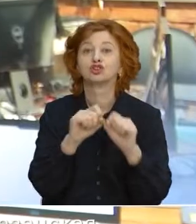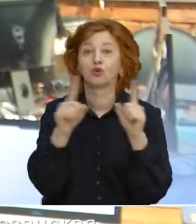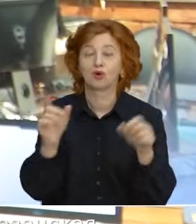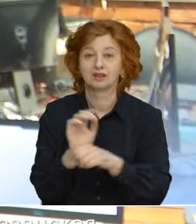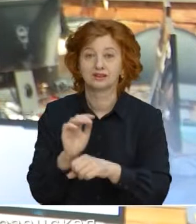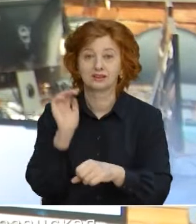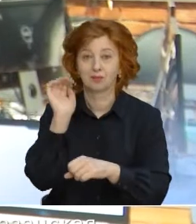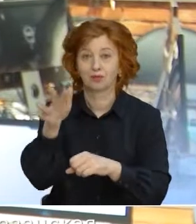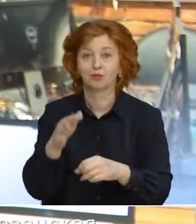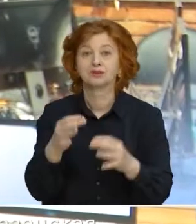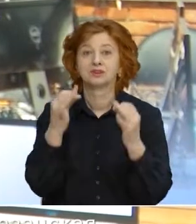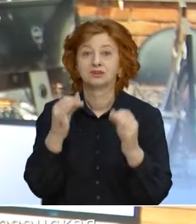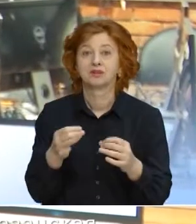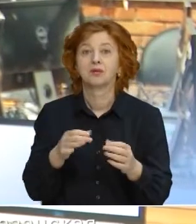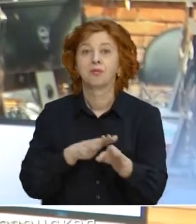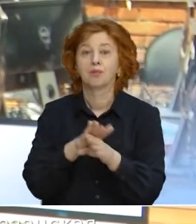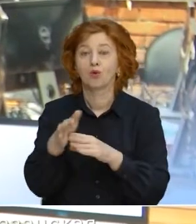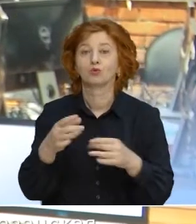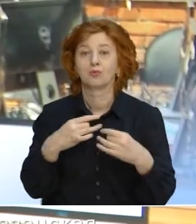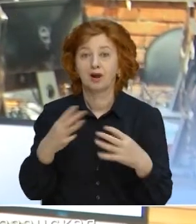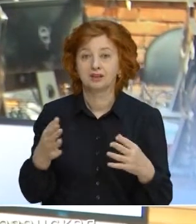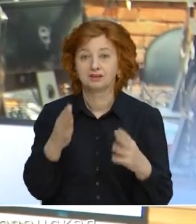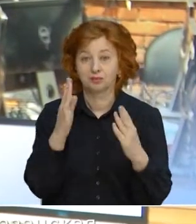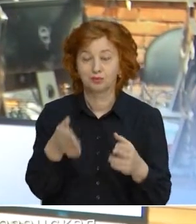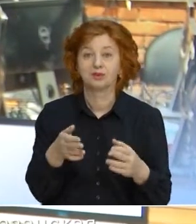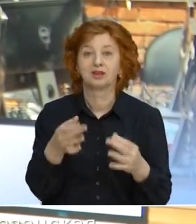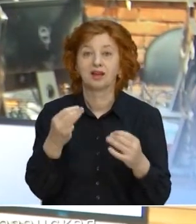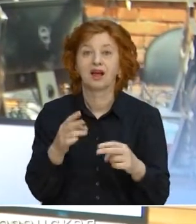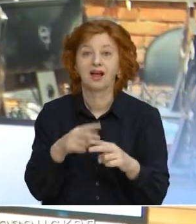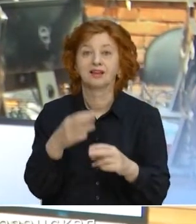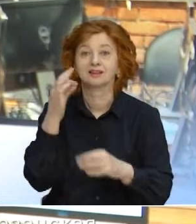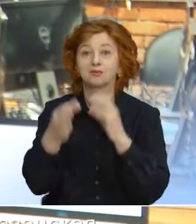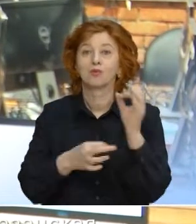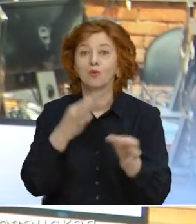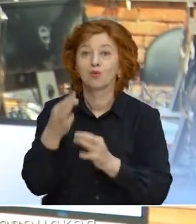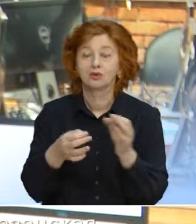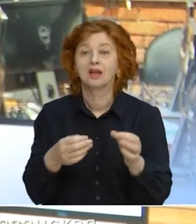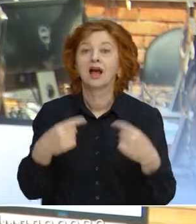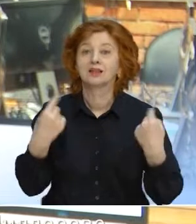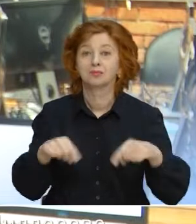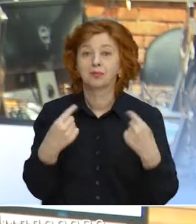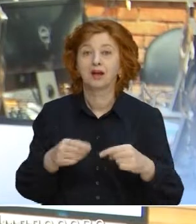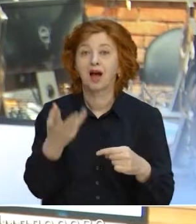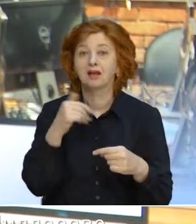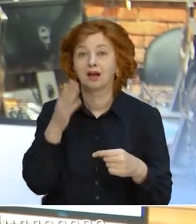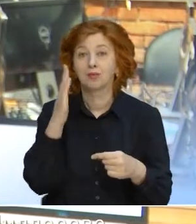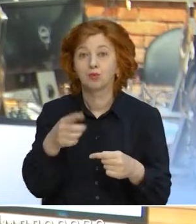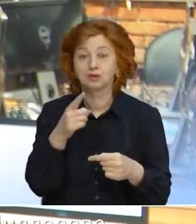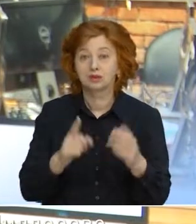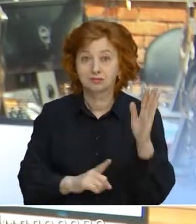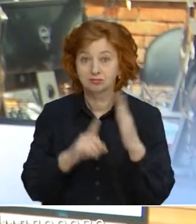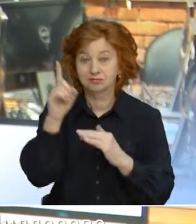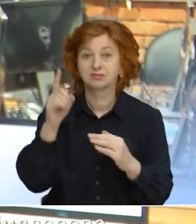спутники запускаются с разной полезной нагрузкой, выполняют разные задачи. Но ростовские школьники придумали эксперимент, когда спутник будет передавать на